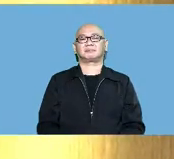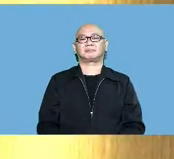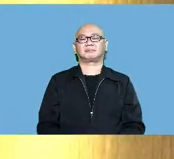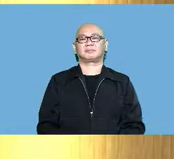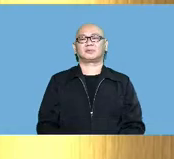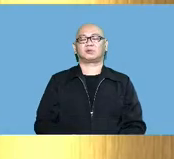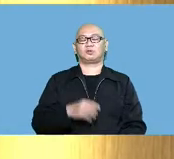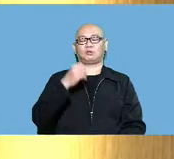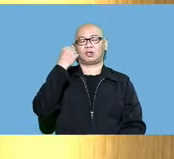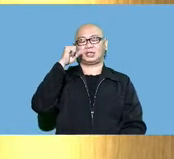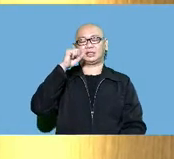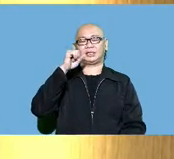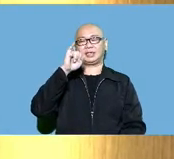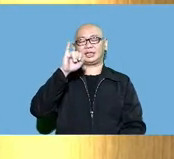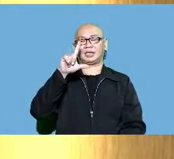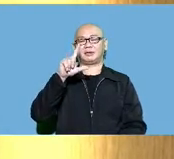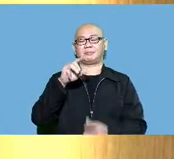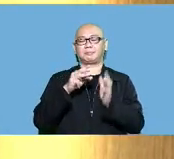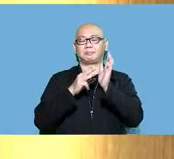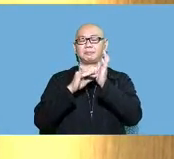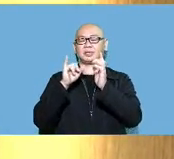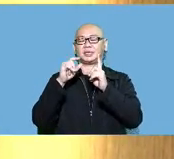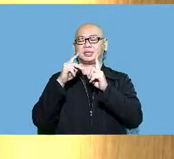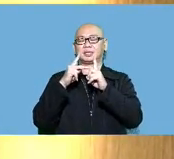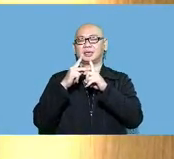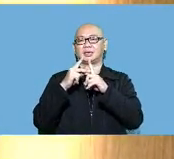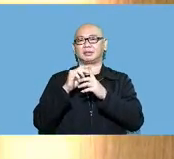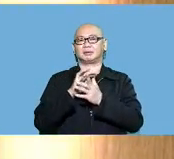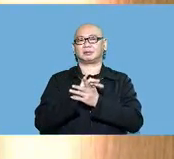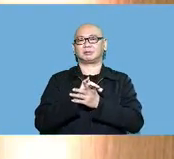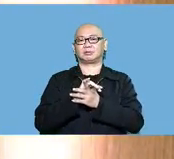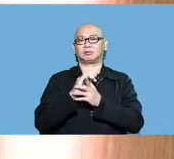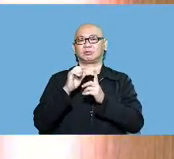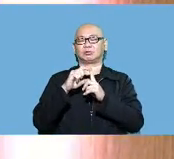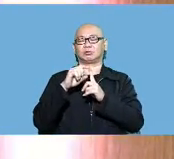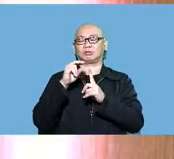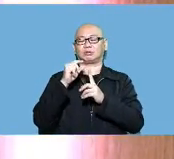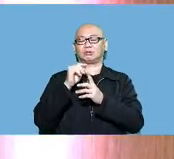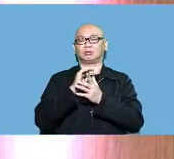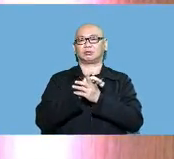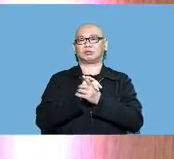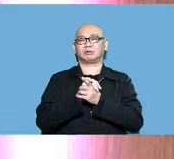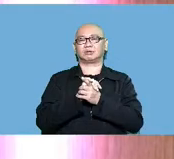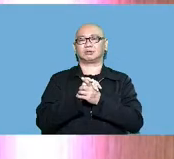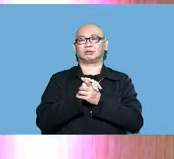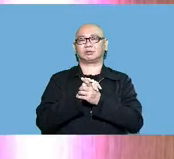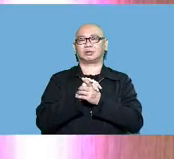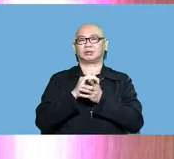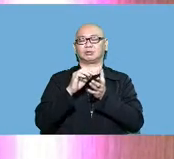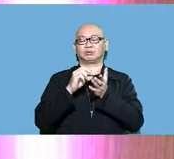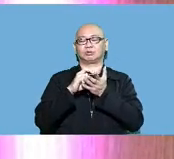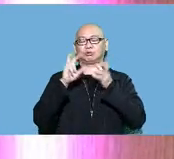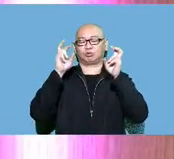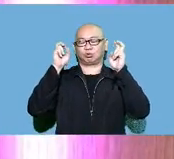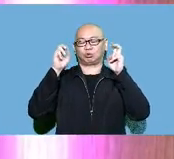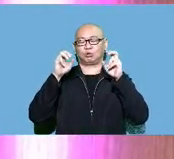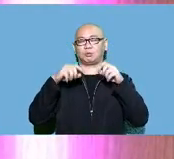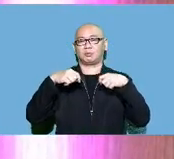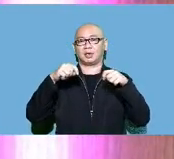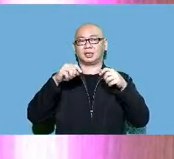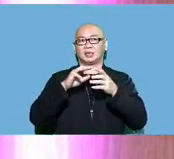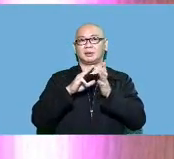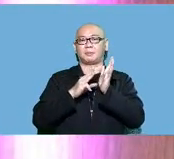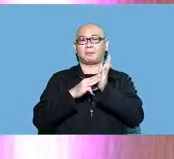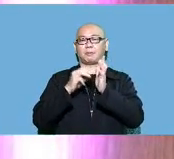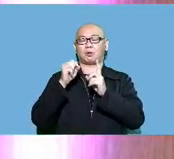Orasi ilmiah oleh Profesor Dr. Wiwi Isnaini MS dengan judul Materi